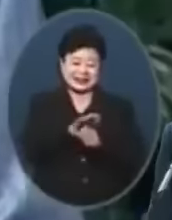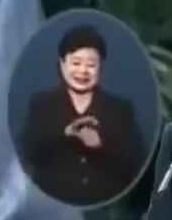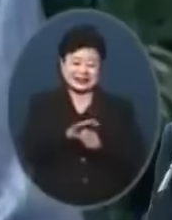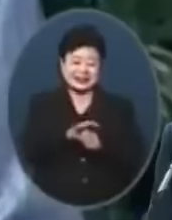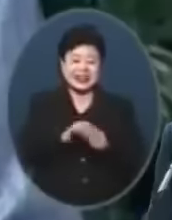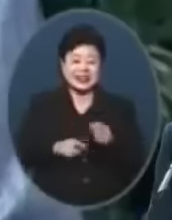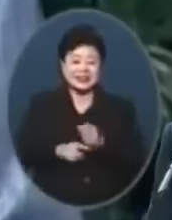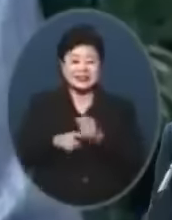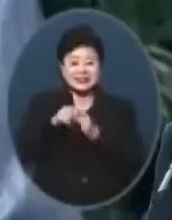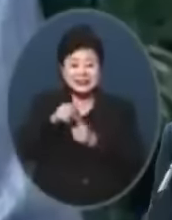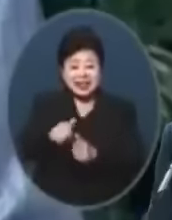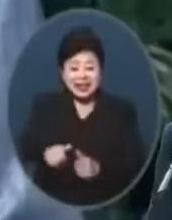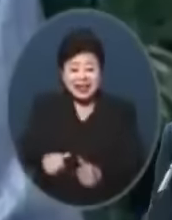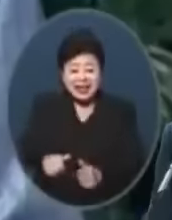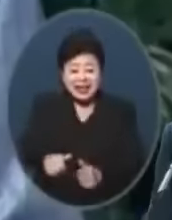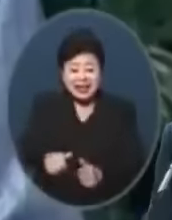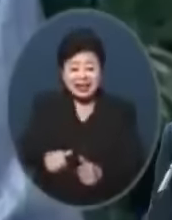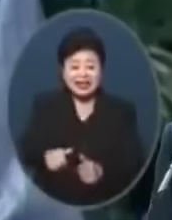뜻을 따라